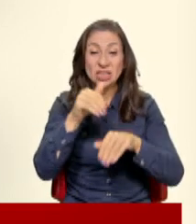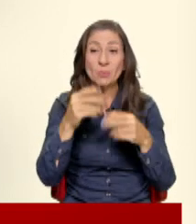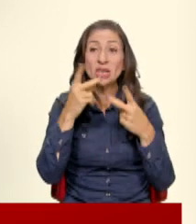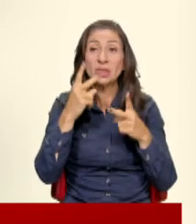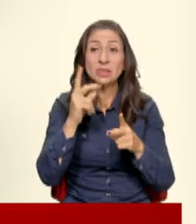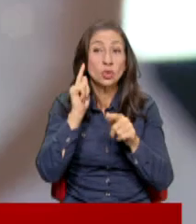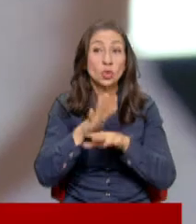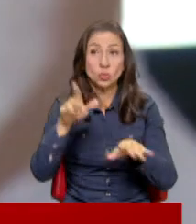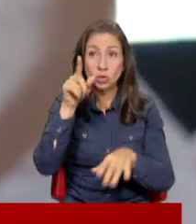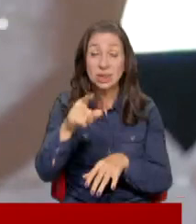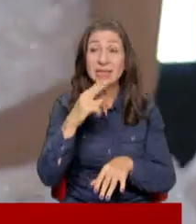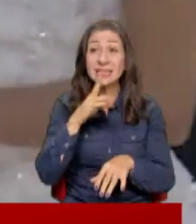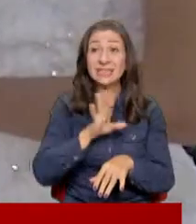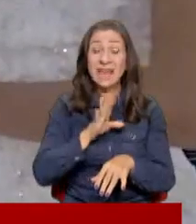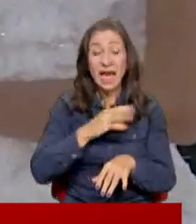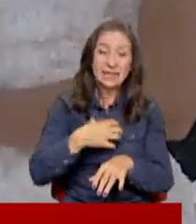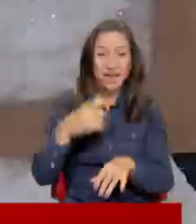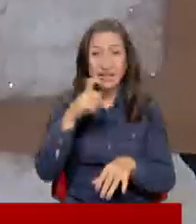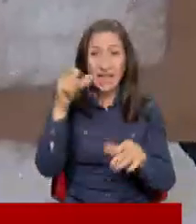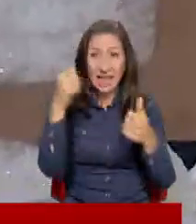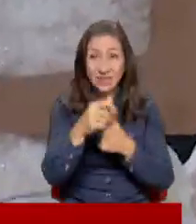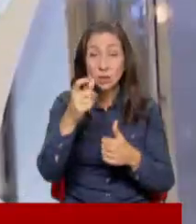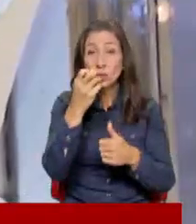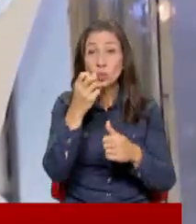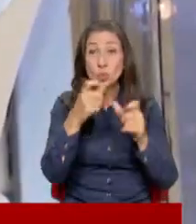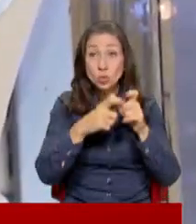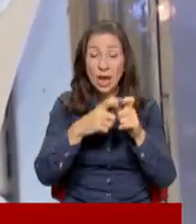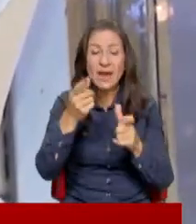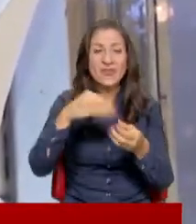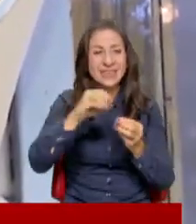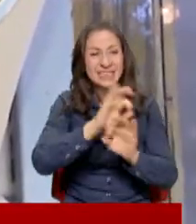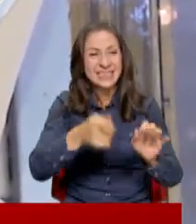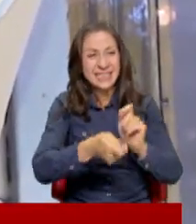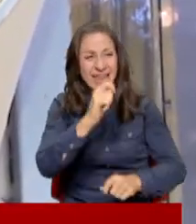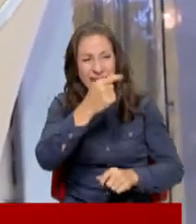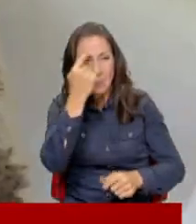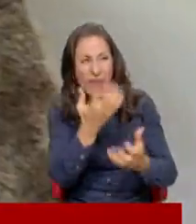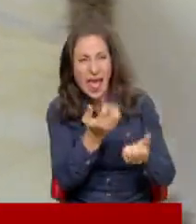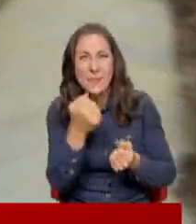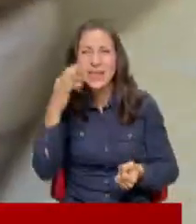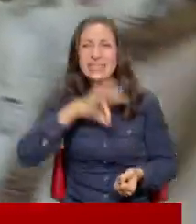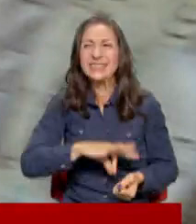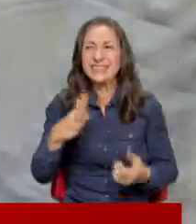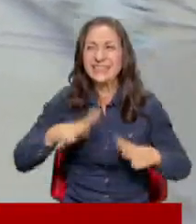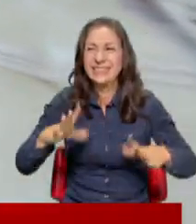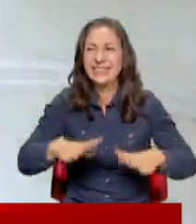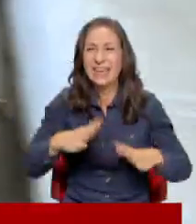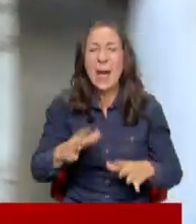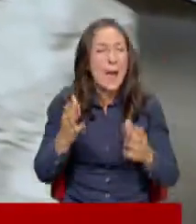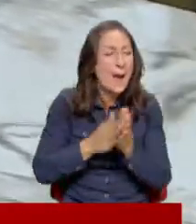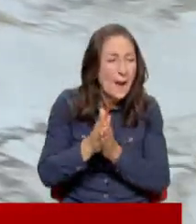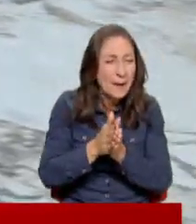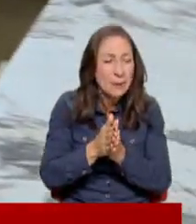beyannamesinde duyurmuştu kızı Haziran ayında evlenen Gülşah Aydın'ın da umudu faizsiz kredi imkânından faydalanabilmekti hayata